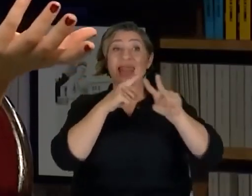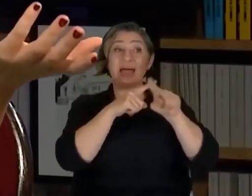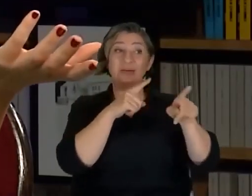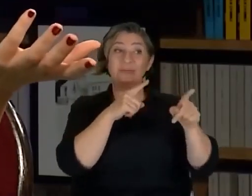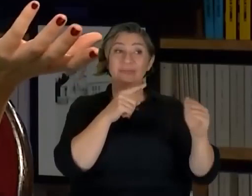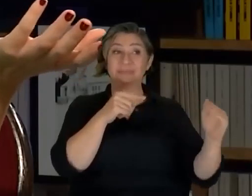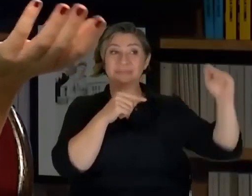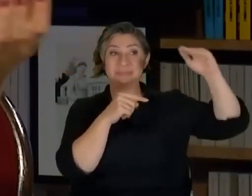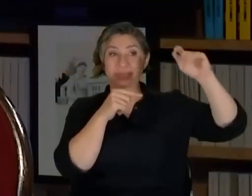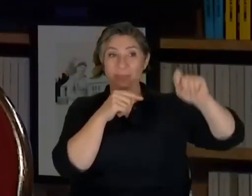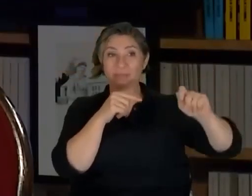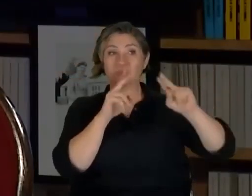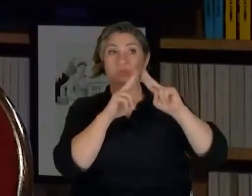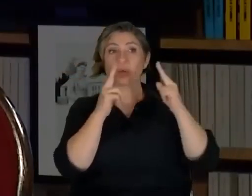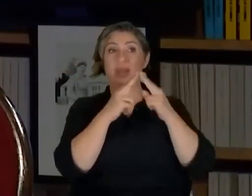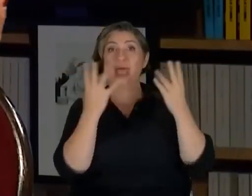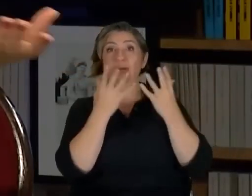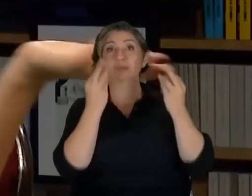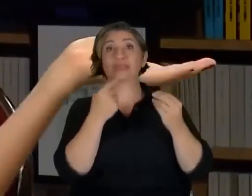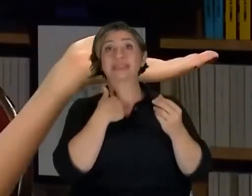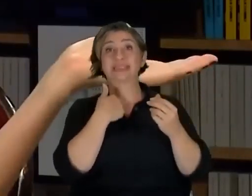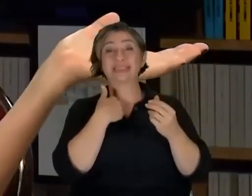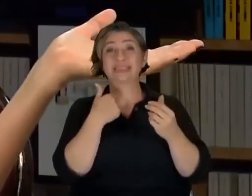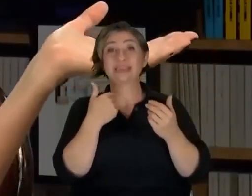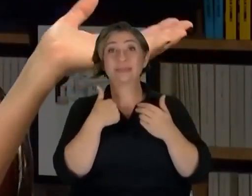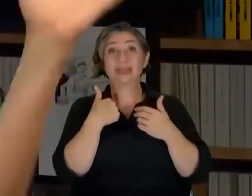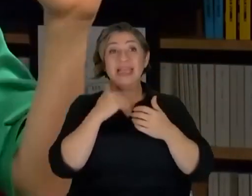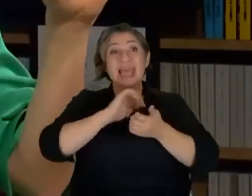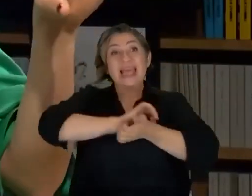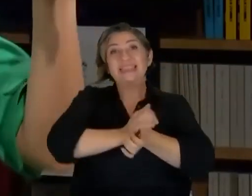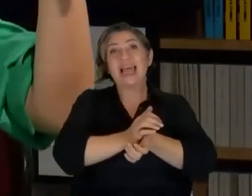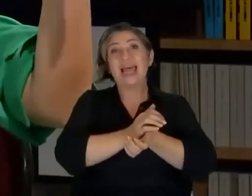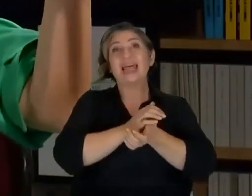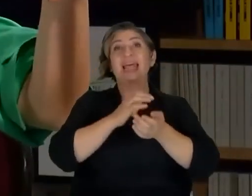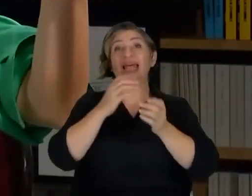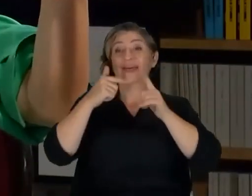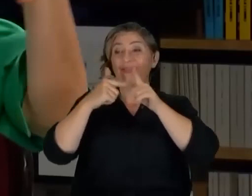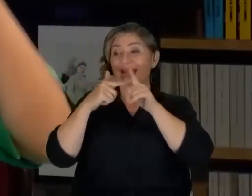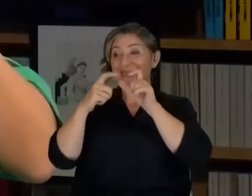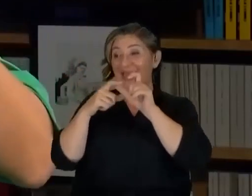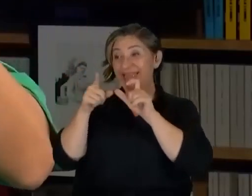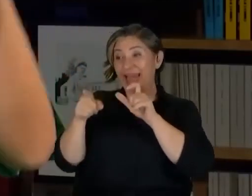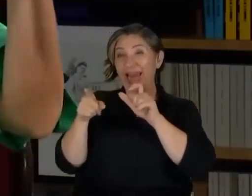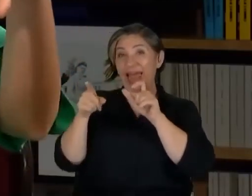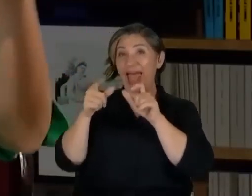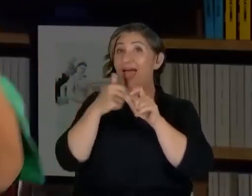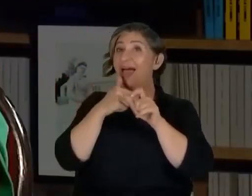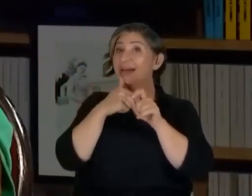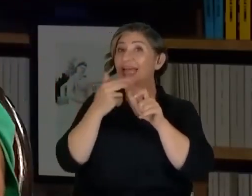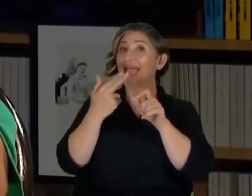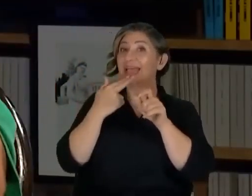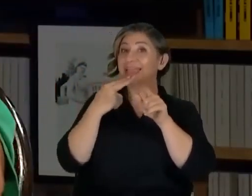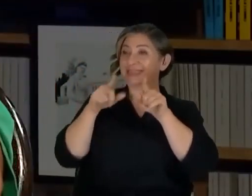bir tribute yapsam, yani dünyadaki en güzel ses, beni dedim çiğnerler. En azından Frank Sinatra'yla, yani erkek